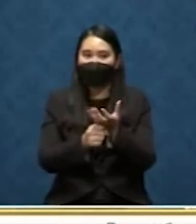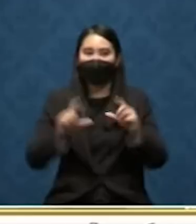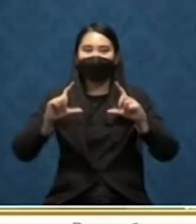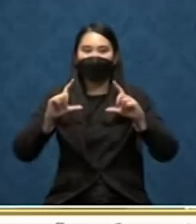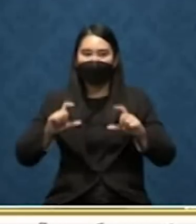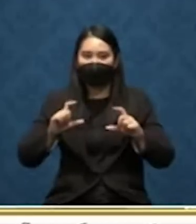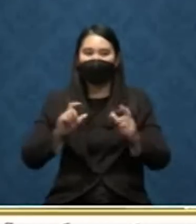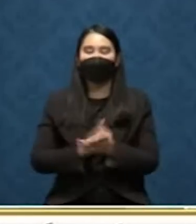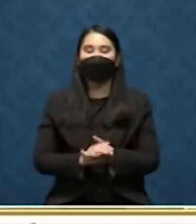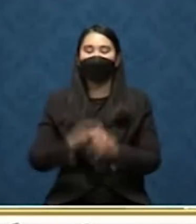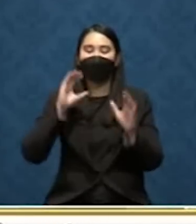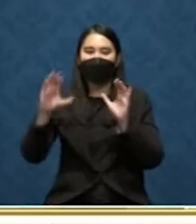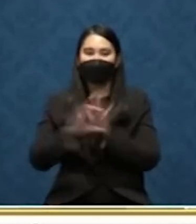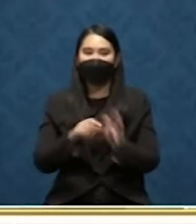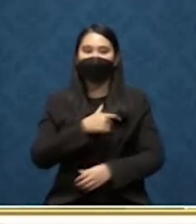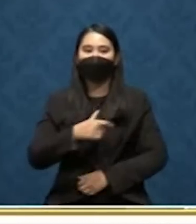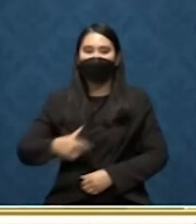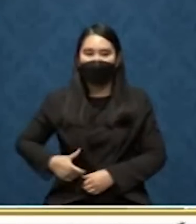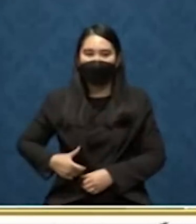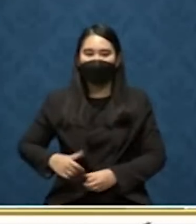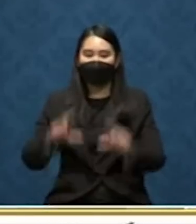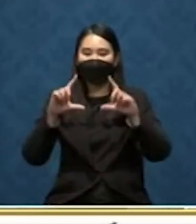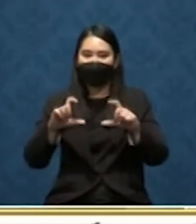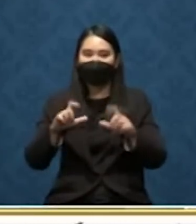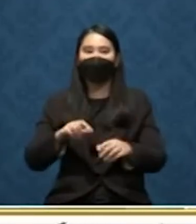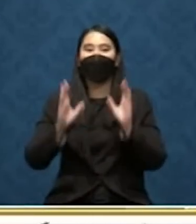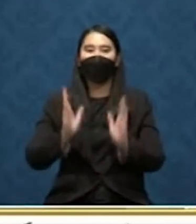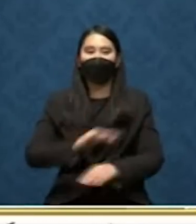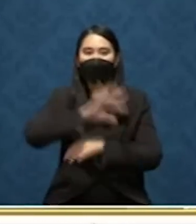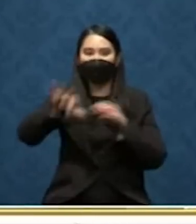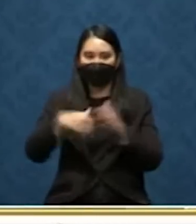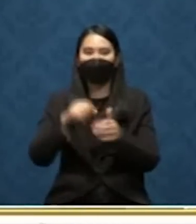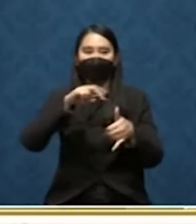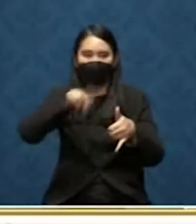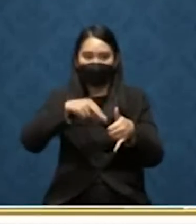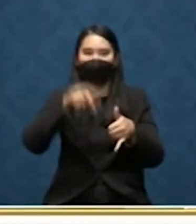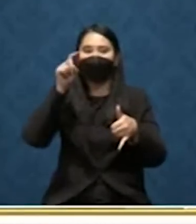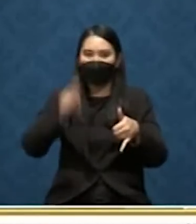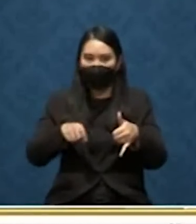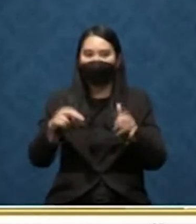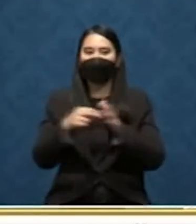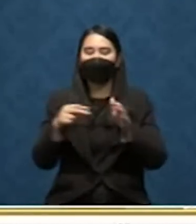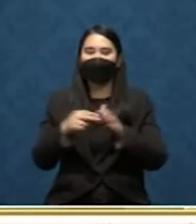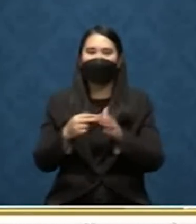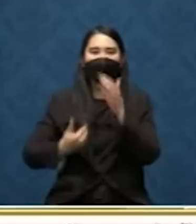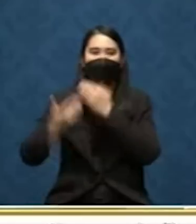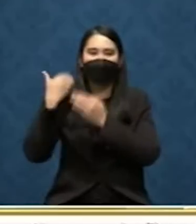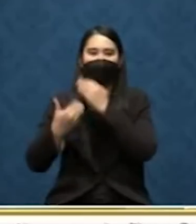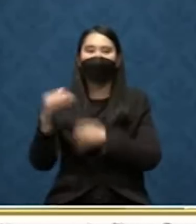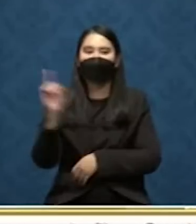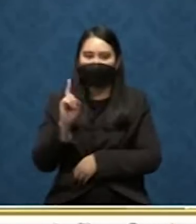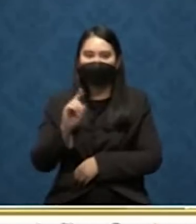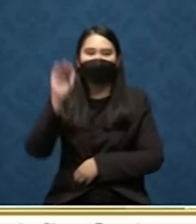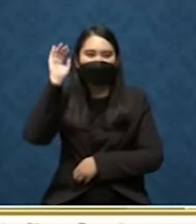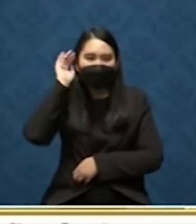องค์พระบรมวงสานุวงและรมถพระมากษัต์คนเห่านั้นควรถุตัสอบก่อนว่ามีพื้เพอย่ไรไ้